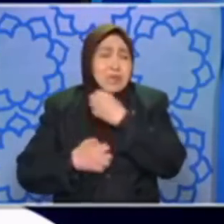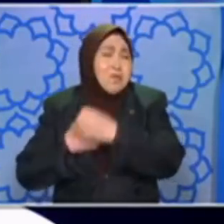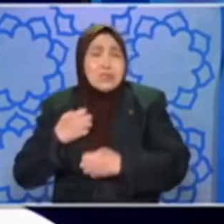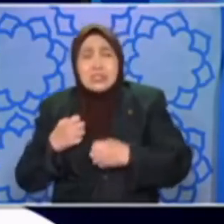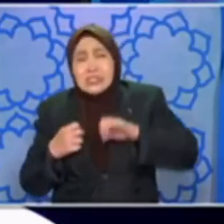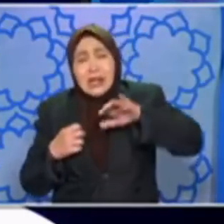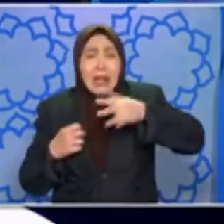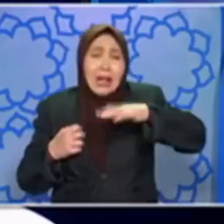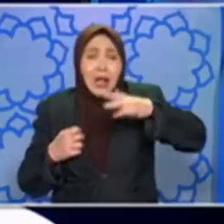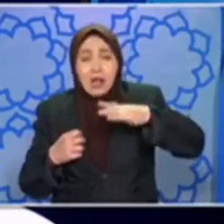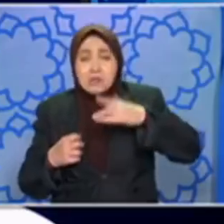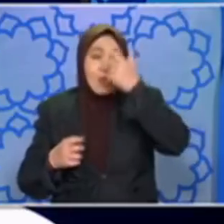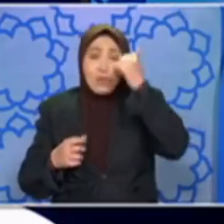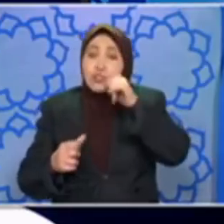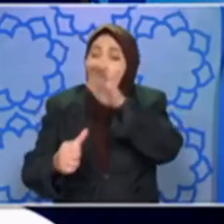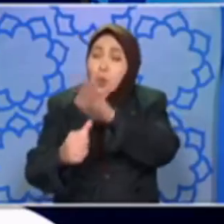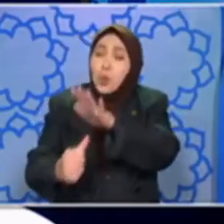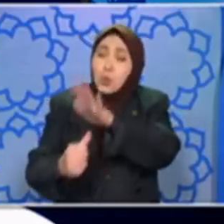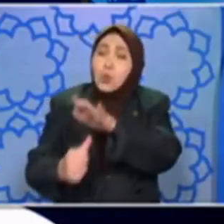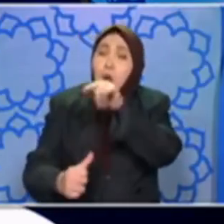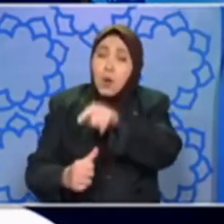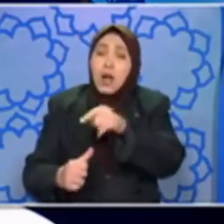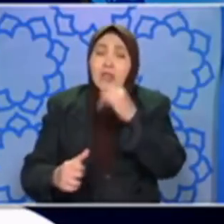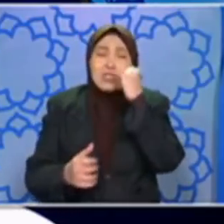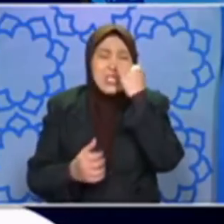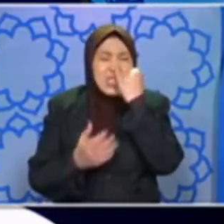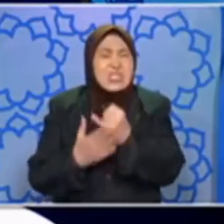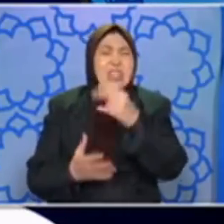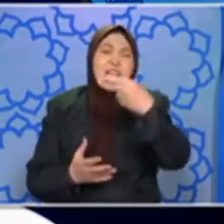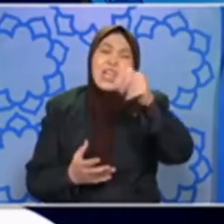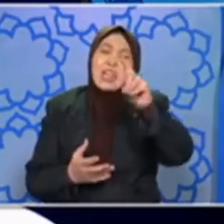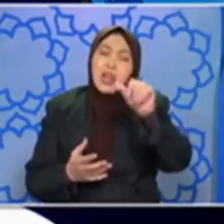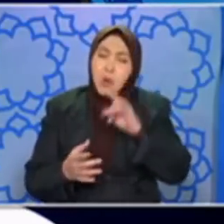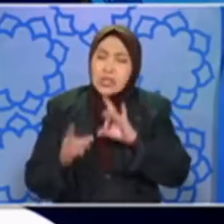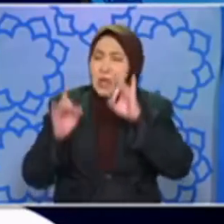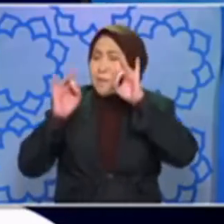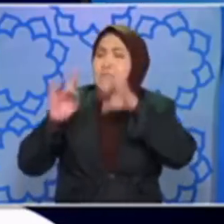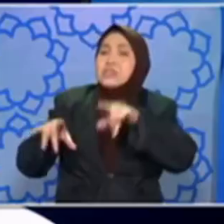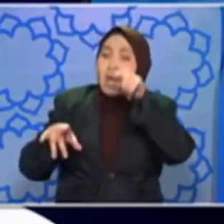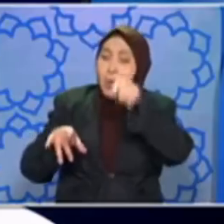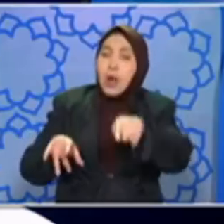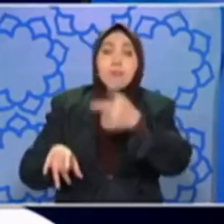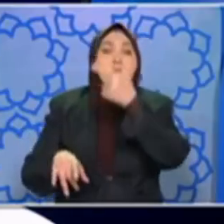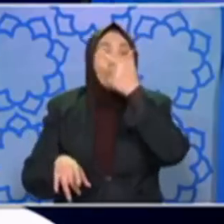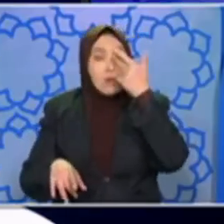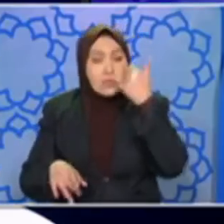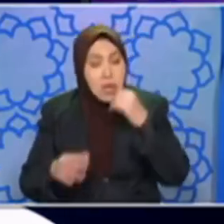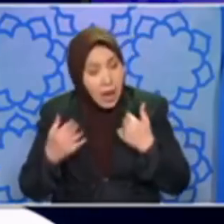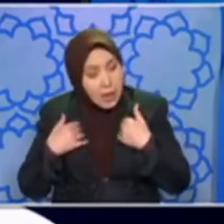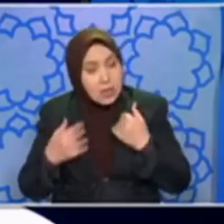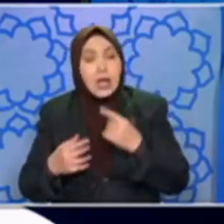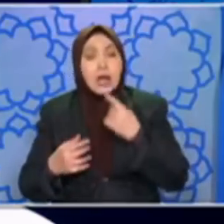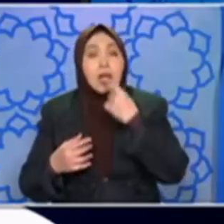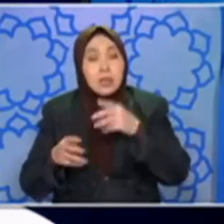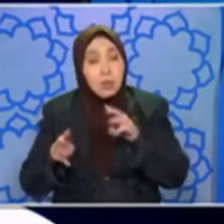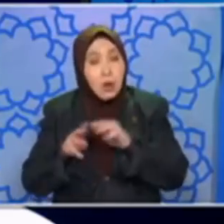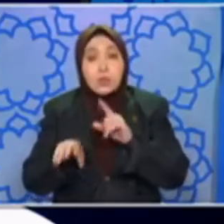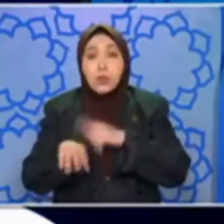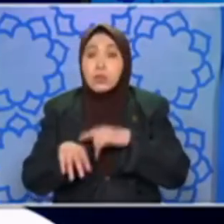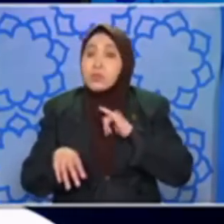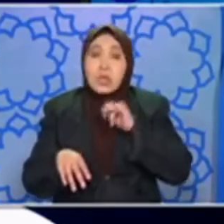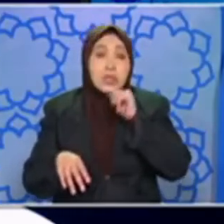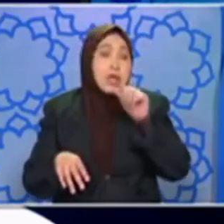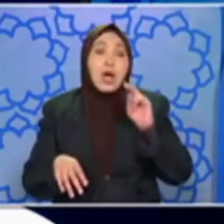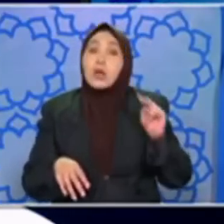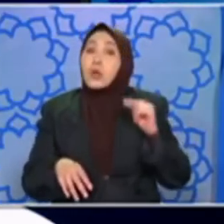saya kutuk awak ataupun saya hina awak ataupun saya berhentikan awak kerja. Kalau ada yang kata waktu itu saya tak normal, tak